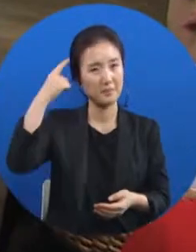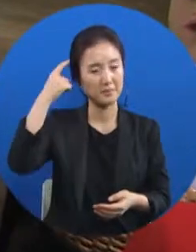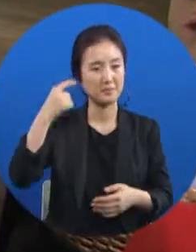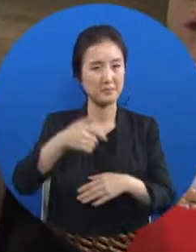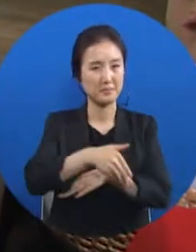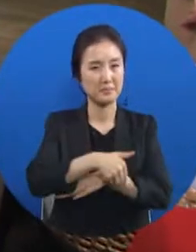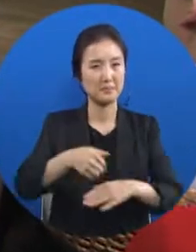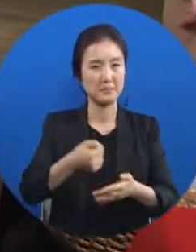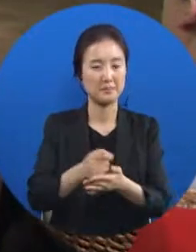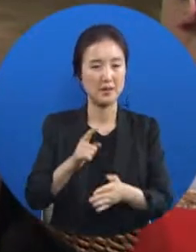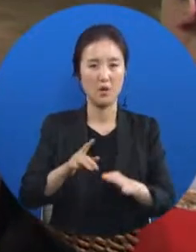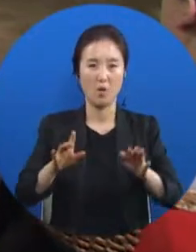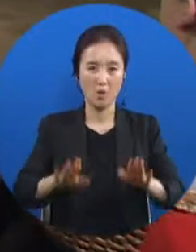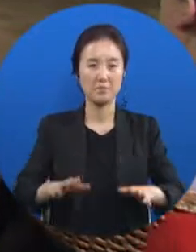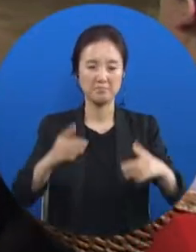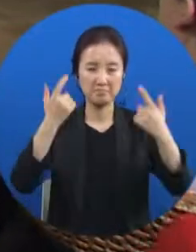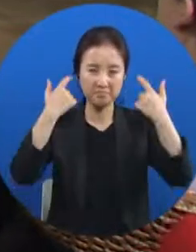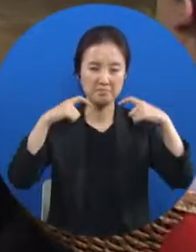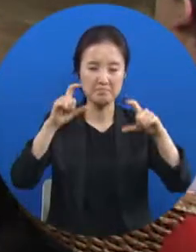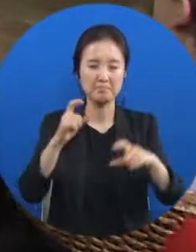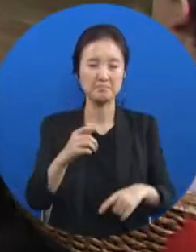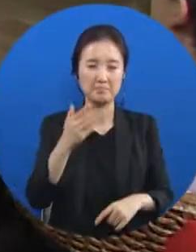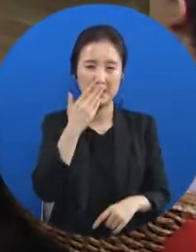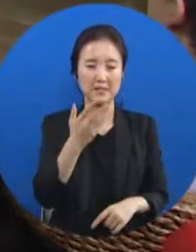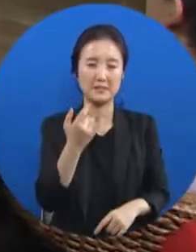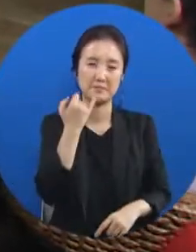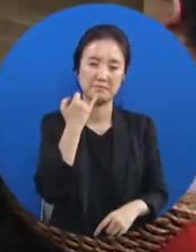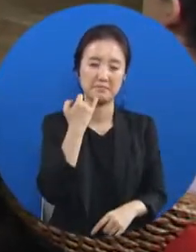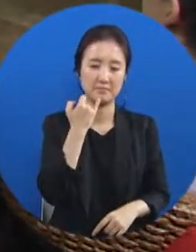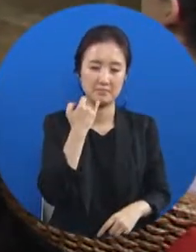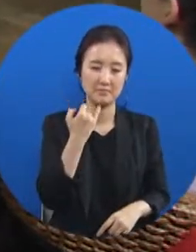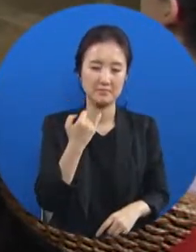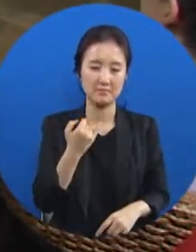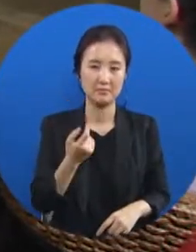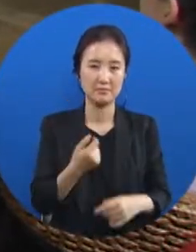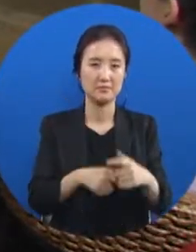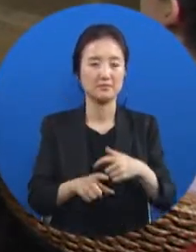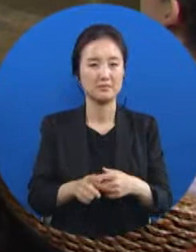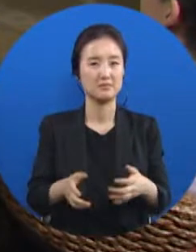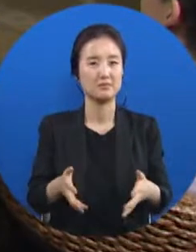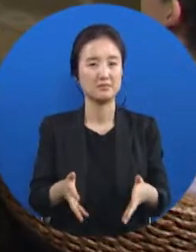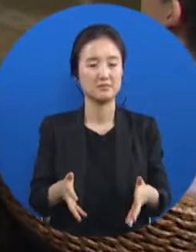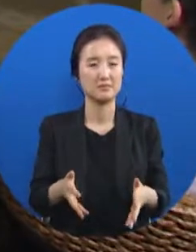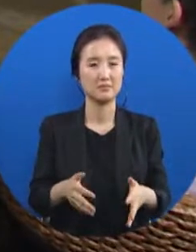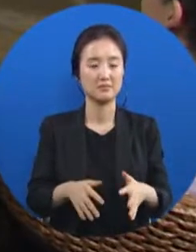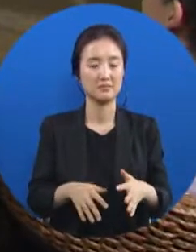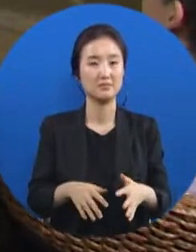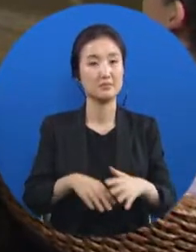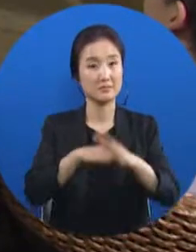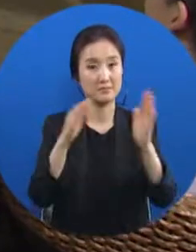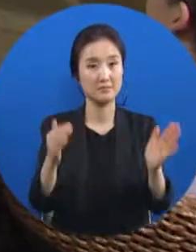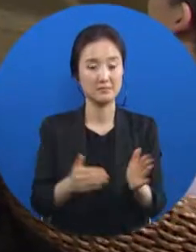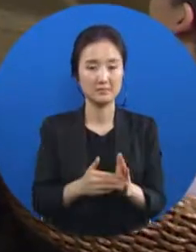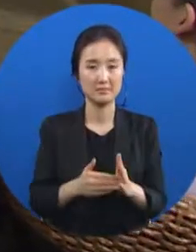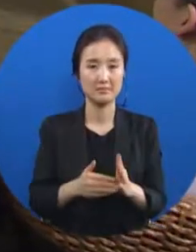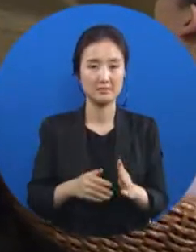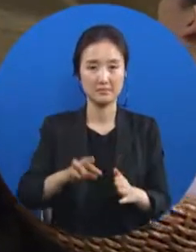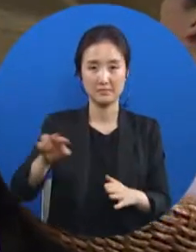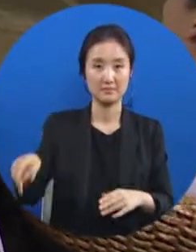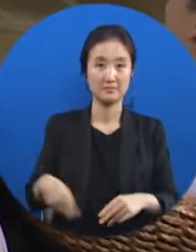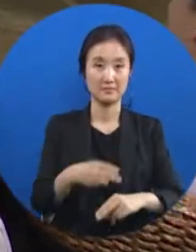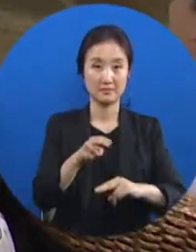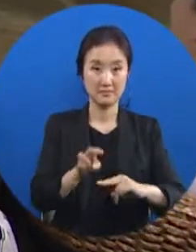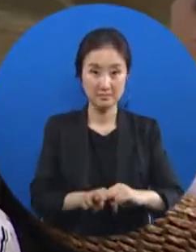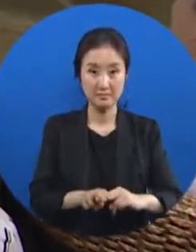네. 오늘은 내가 밤 셀 거니까. 그렇잖아요. 그러니까 좀 더 떠들어. 그리고 책상에 딱 들어와. 그러면 항상